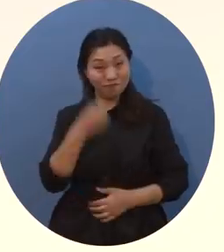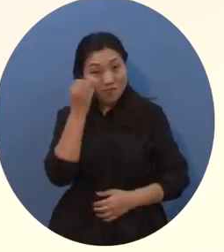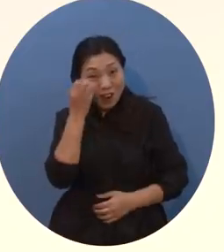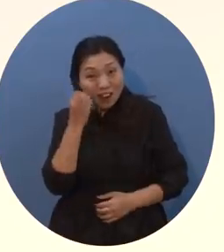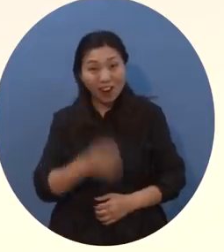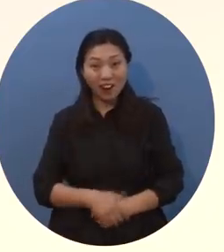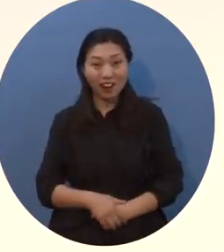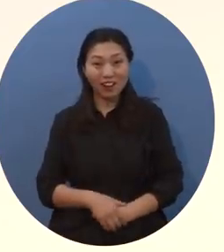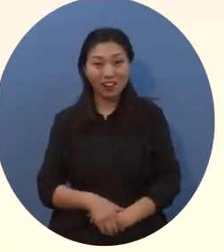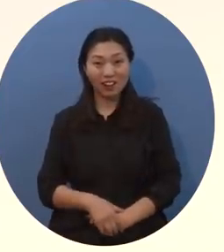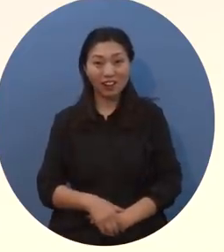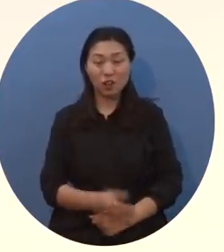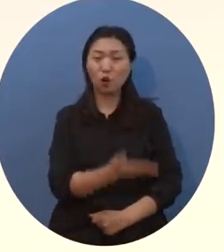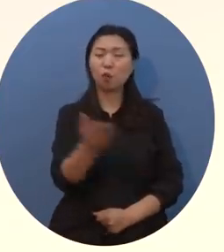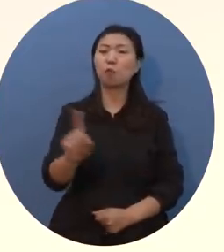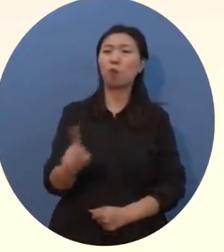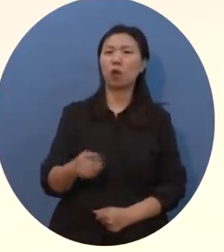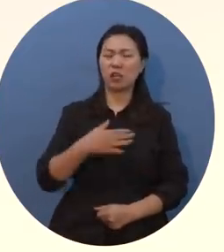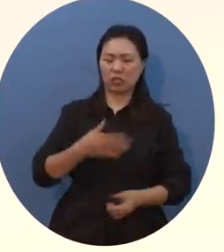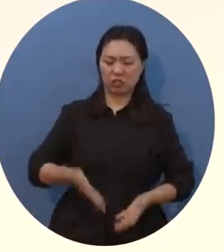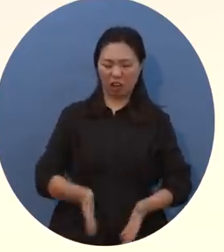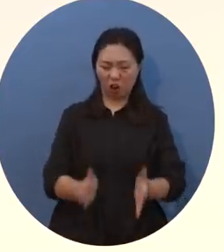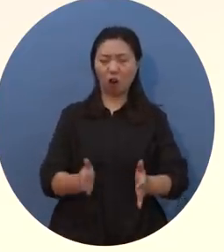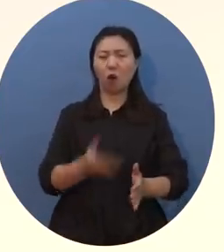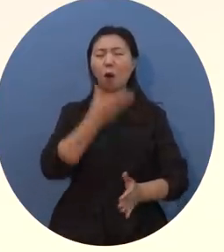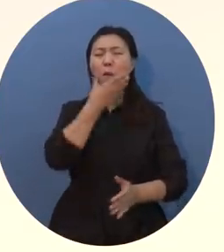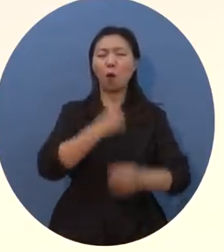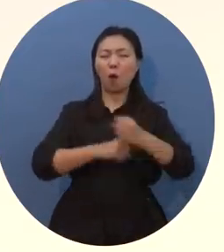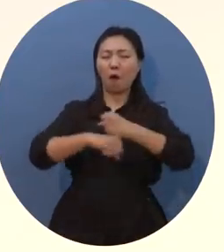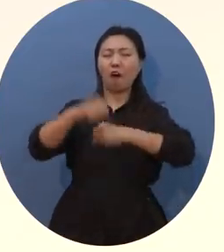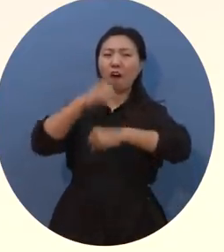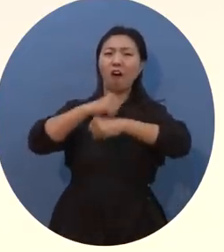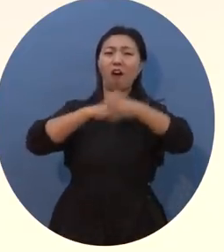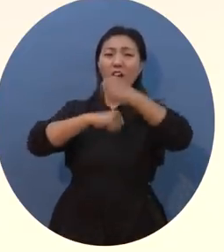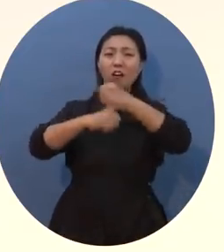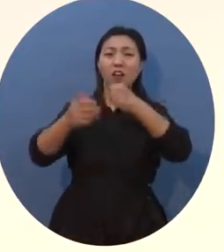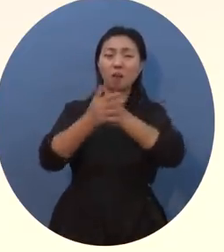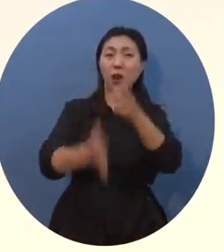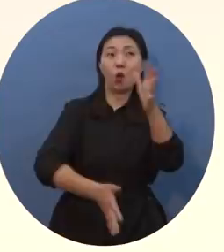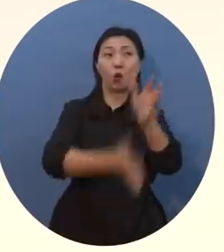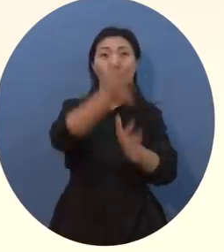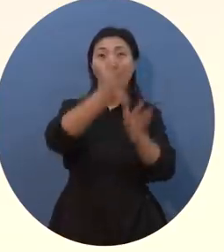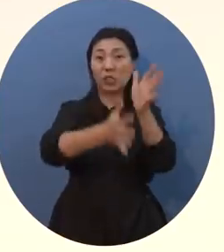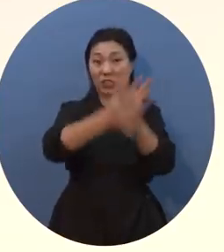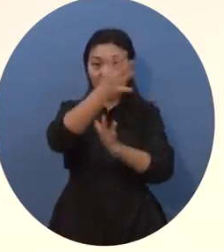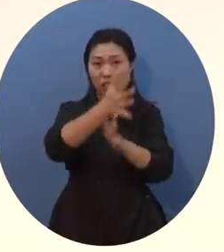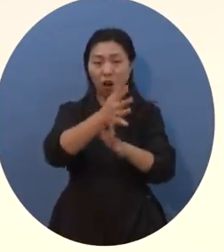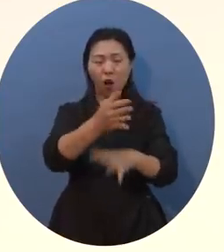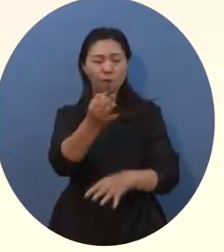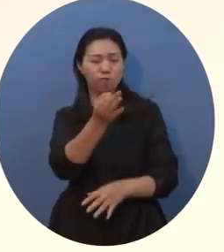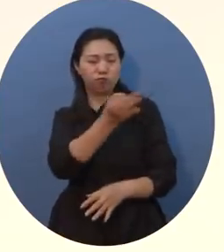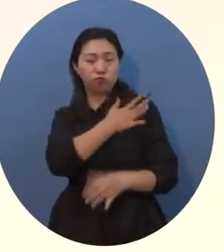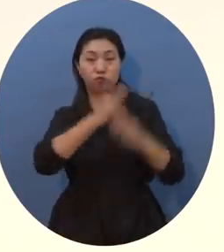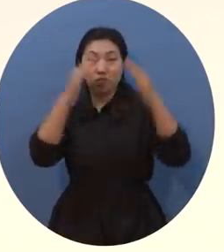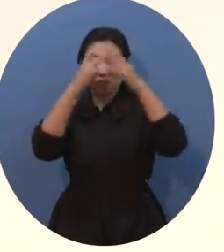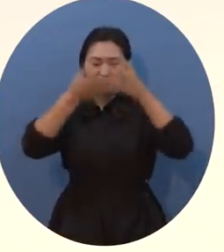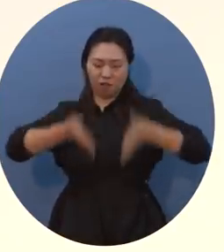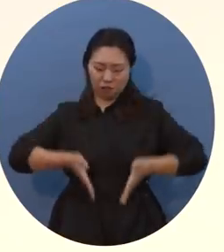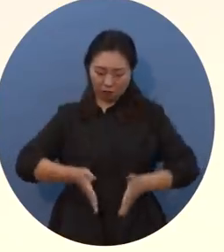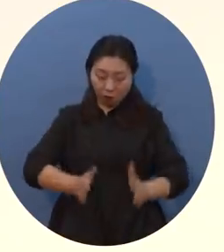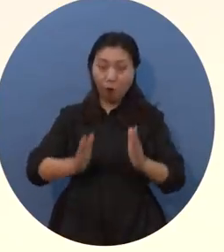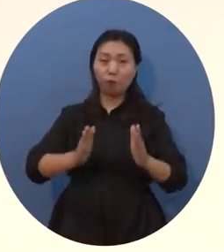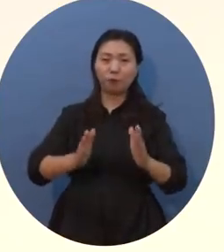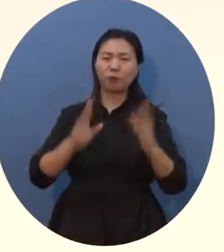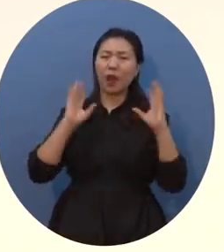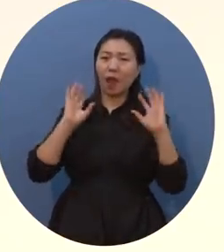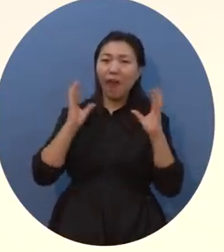이상하죠? 여러분들은 이렇게 말하잖아. 전생에 복을 많이 지어가 도시의 부잣집에 태어나가지고